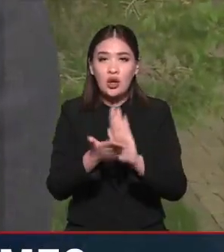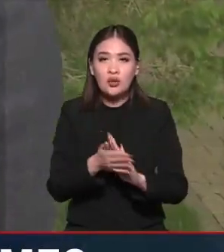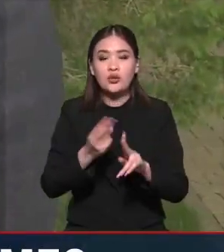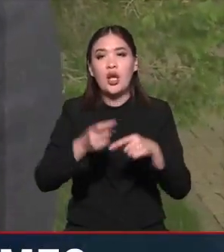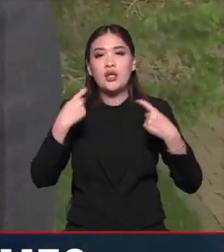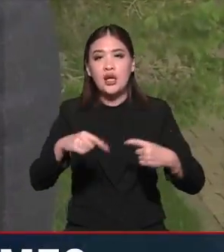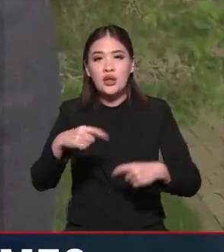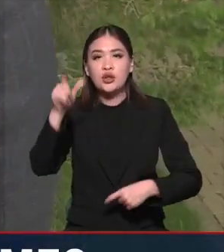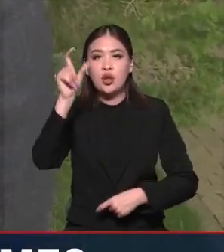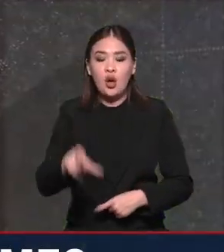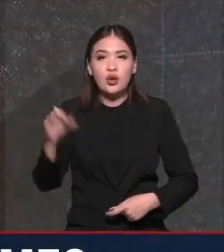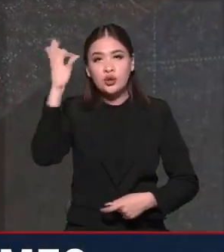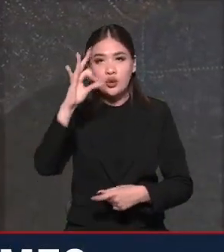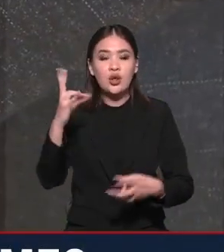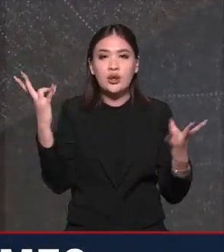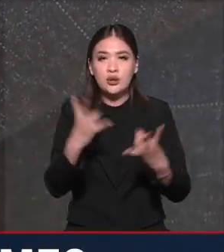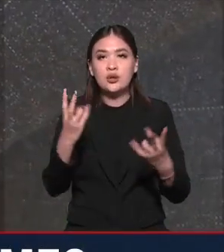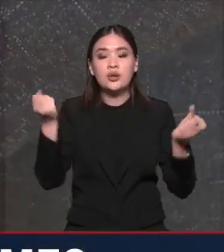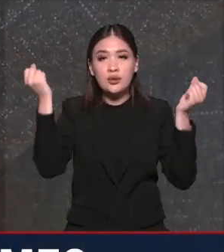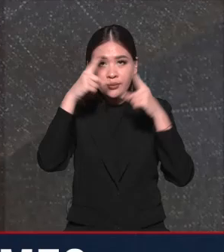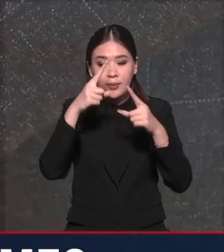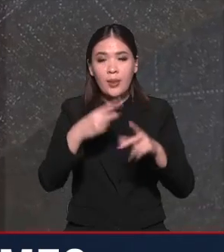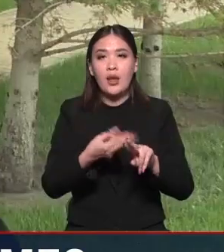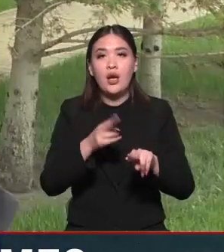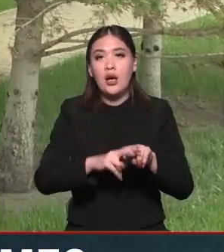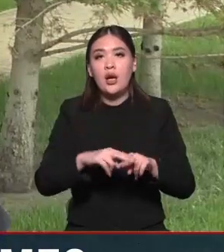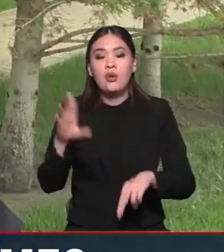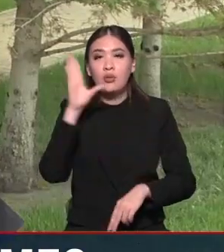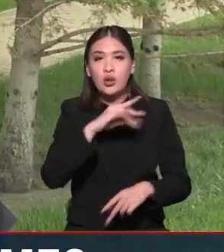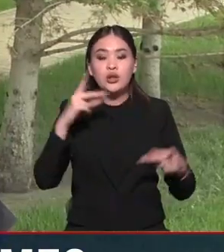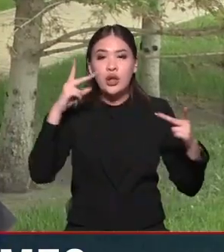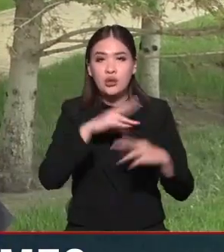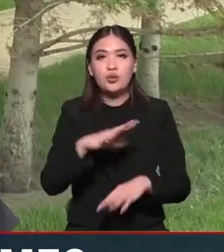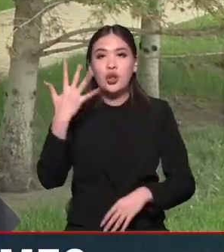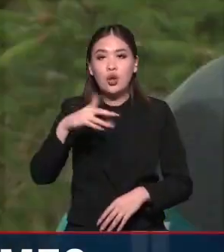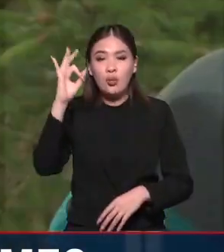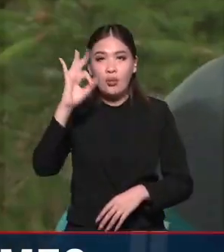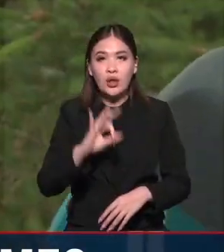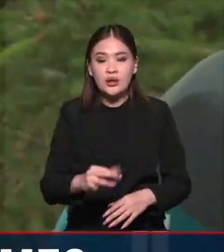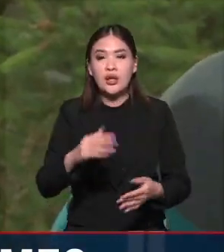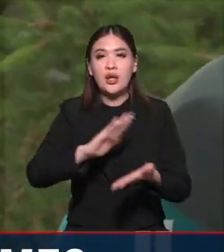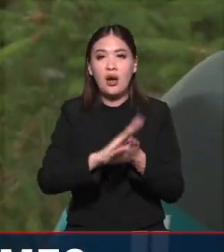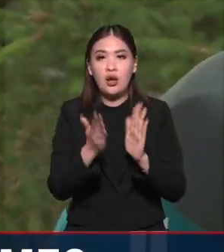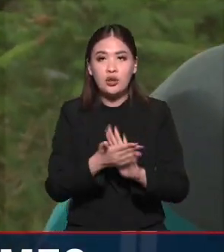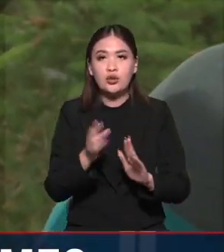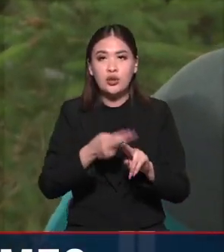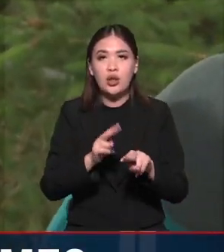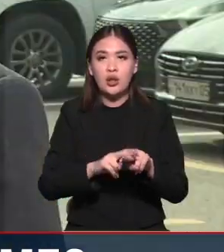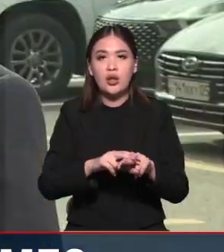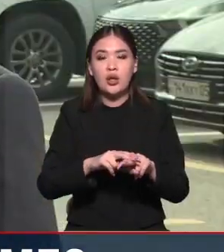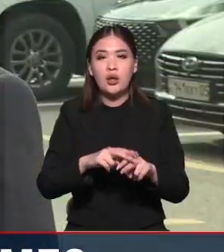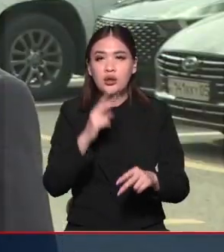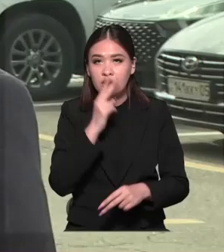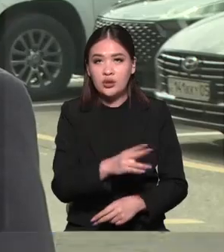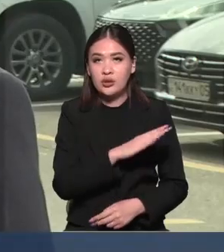туралы ақпаратқа мұқият мән берген абзал дейді. Себебі сан соғып қалатындардың 50% келісім шартқа ат үсті қарайды.